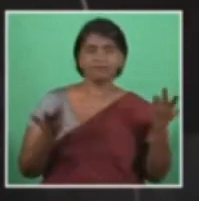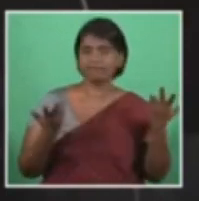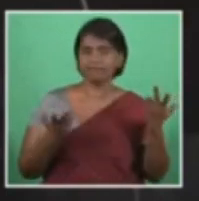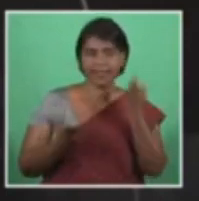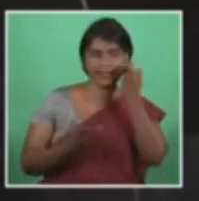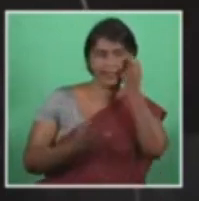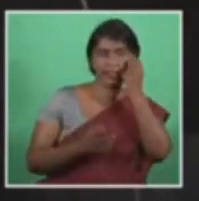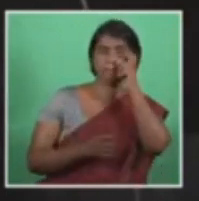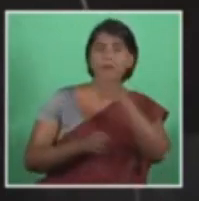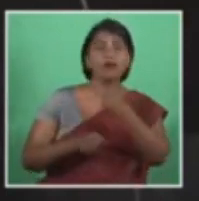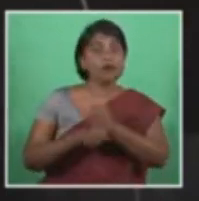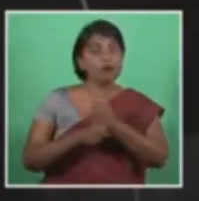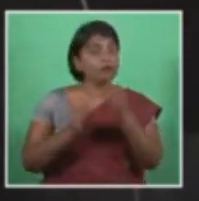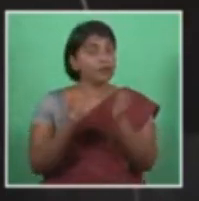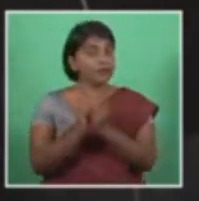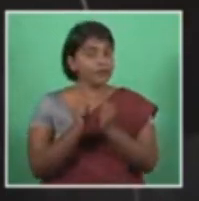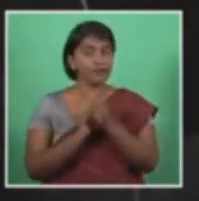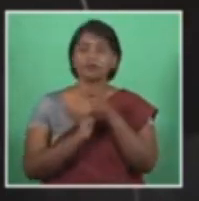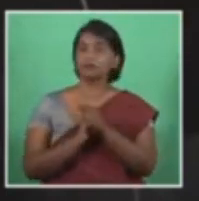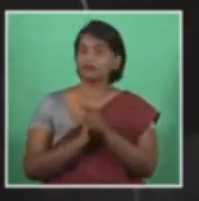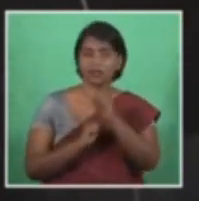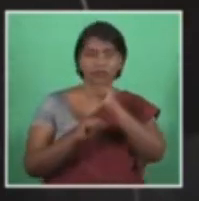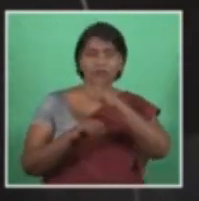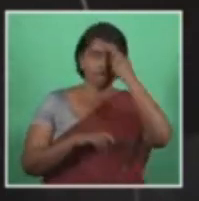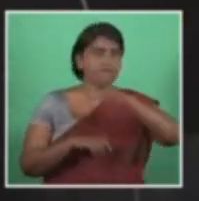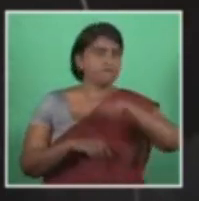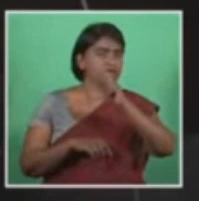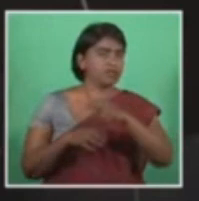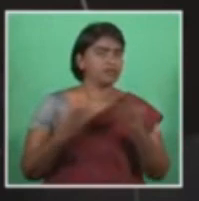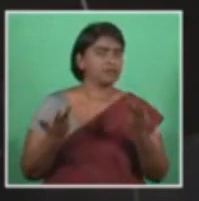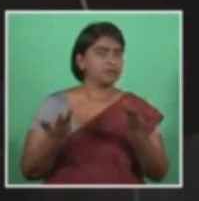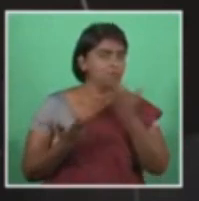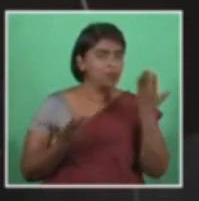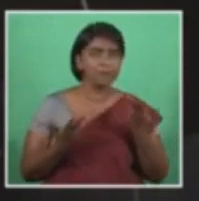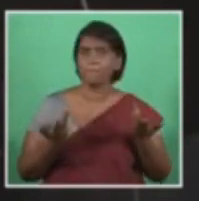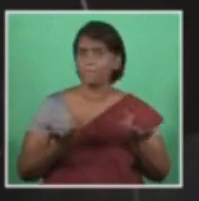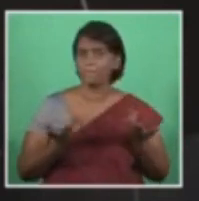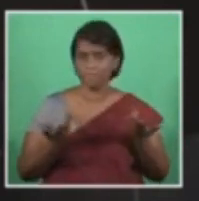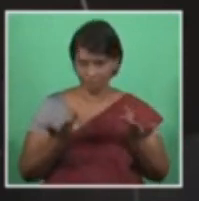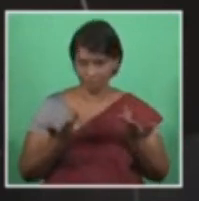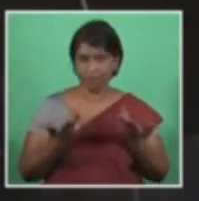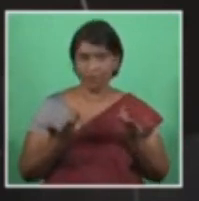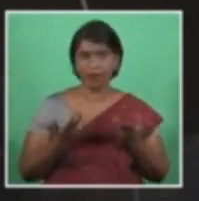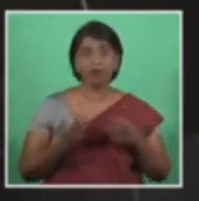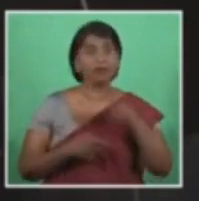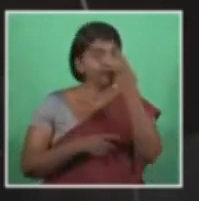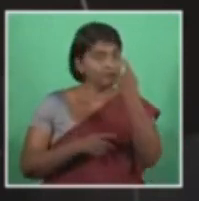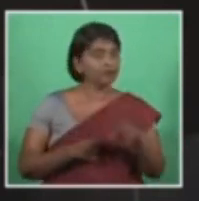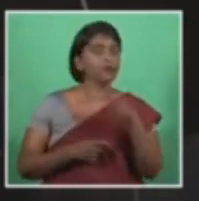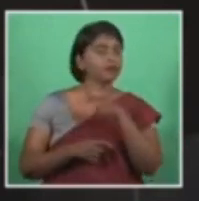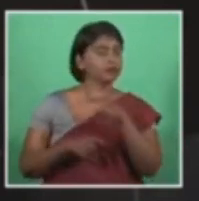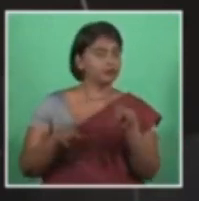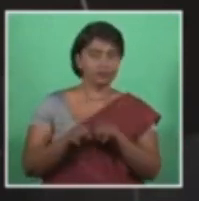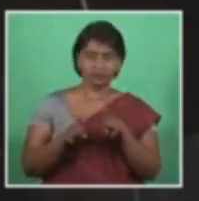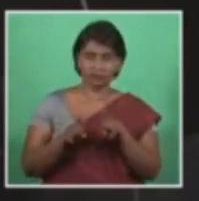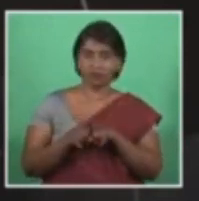බලන්නේ මේ ආණ්ඩුව කරන දේවල් කිසි දෙයක් විශ්වාස කරන්න පුළුවන් තත්වයක් නෙවෙයි තියෙන්නේ. ඒ නිසාම